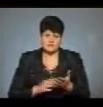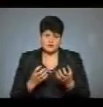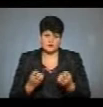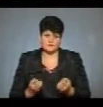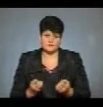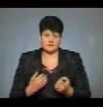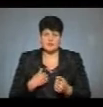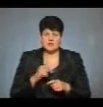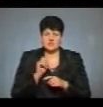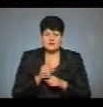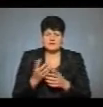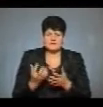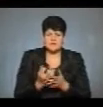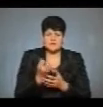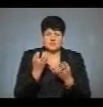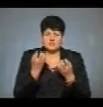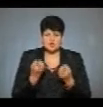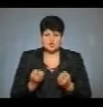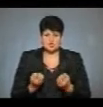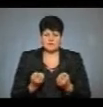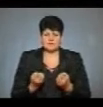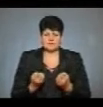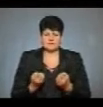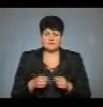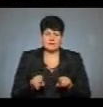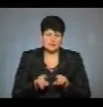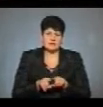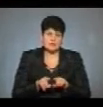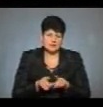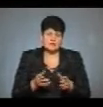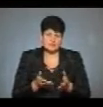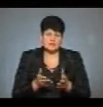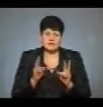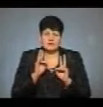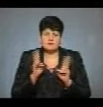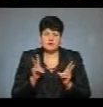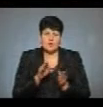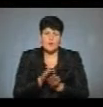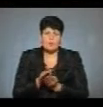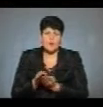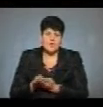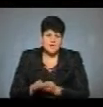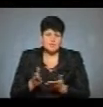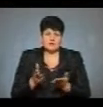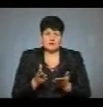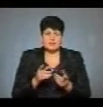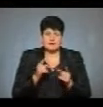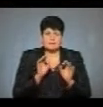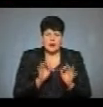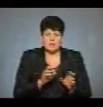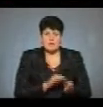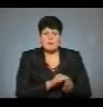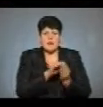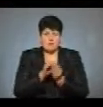Наше завдання – виявити ще такі, як кажуть, невідомі могили, належним чином їх перепоховати